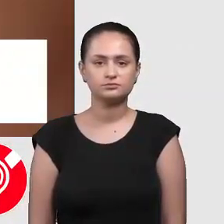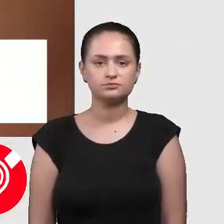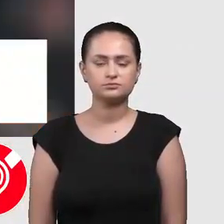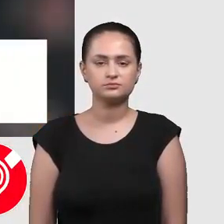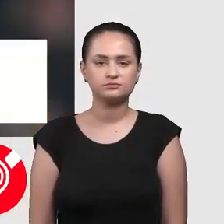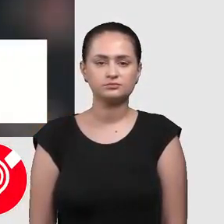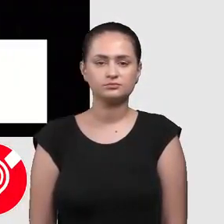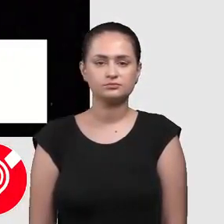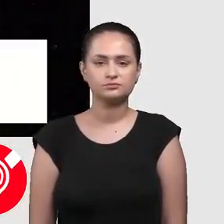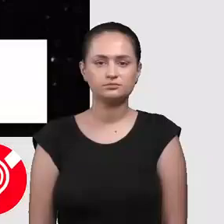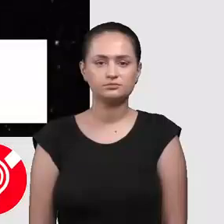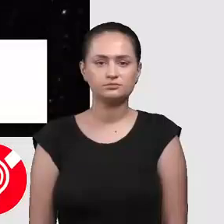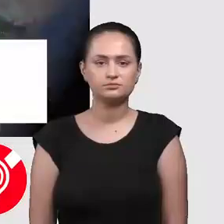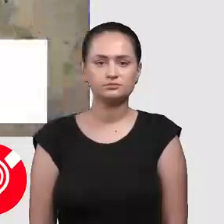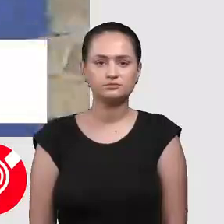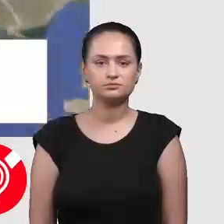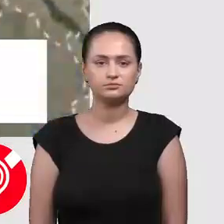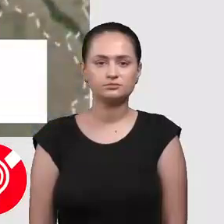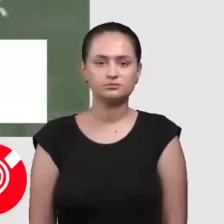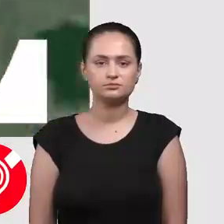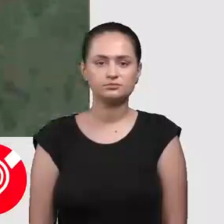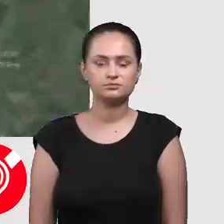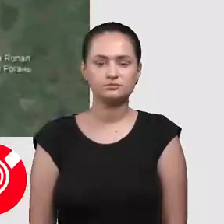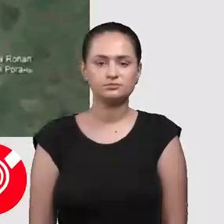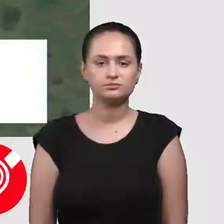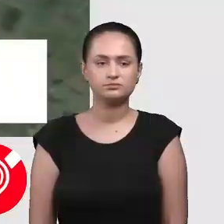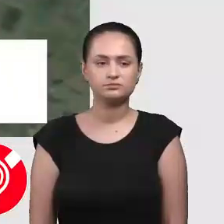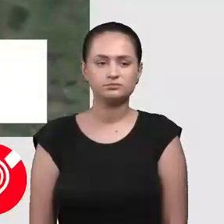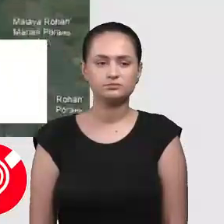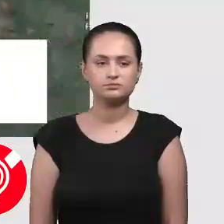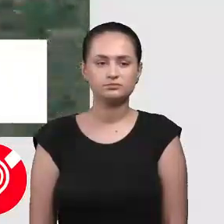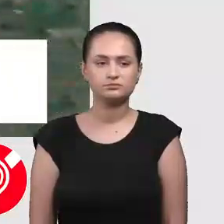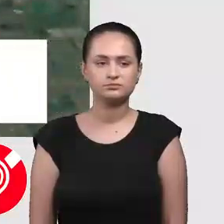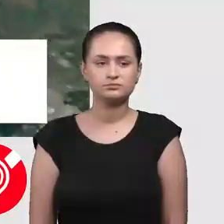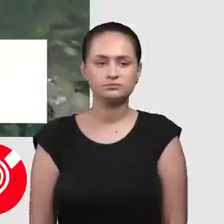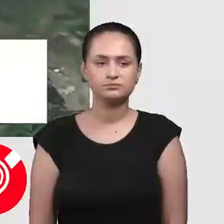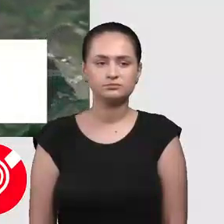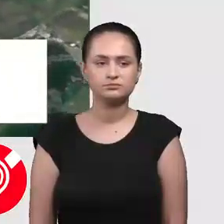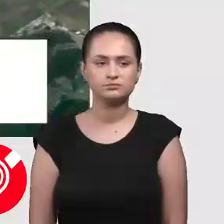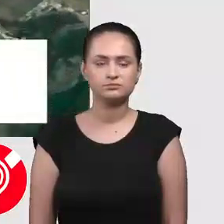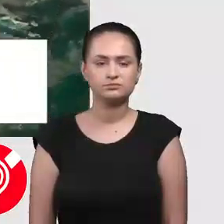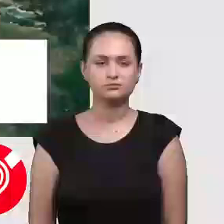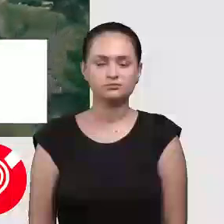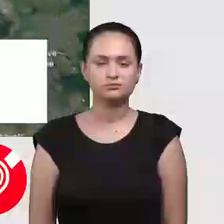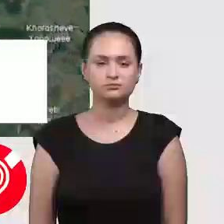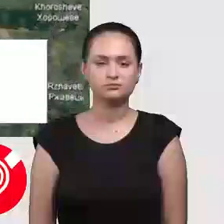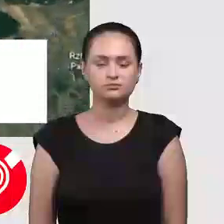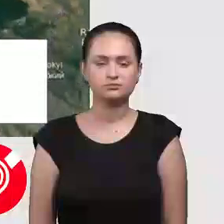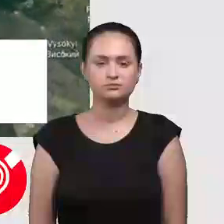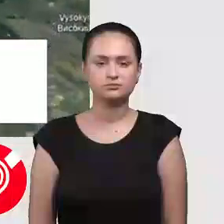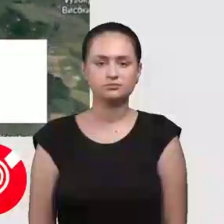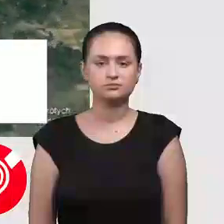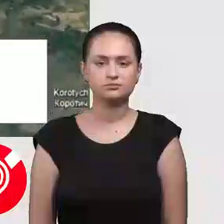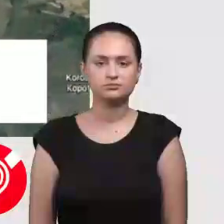în Sevastopol, toate evenimentele publice au fost anulate, iar Rusia a transmis că situația nu va rămâne așa și